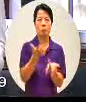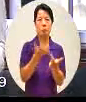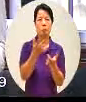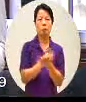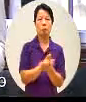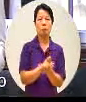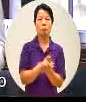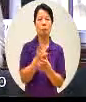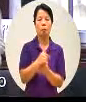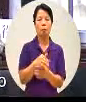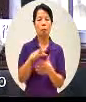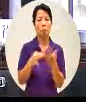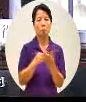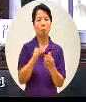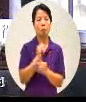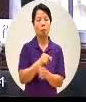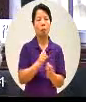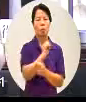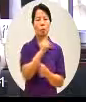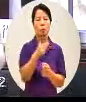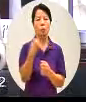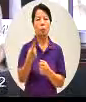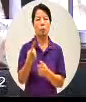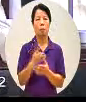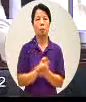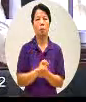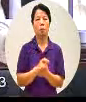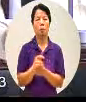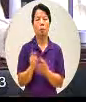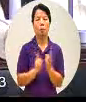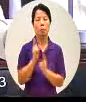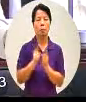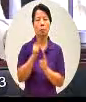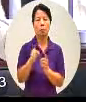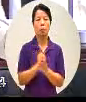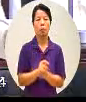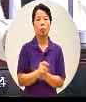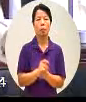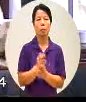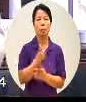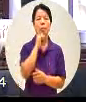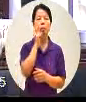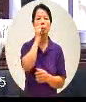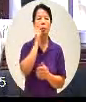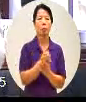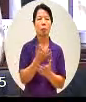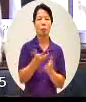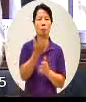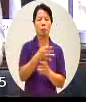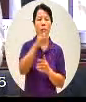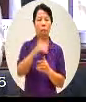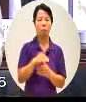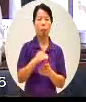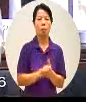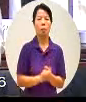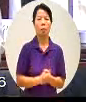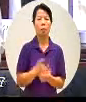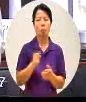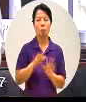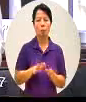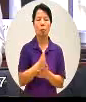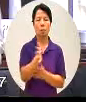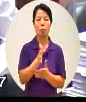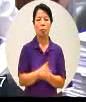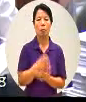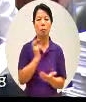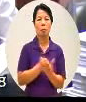的管制标准蛮低的，是 0.1 好、哦、那比那个那个钢铁业的那个烧结炉还低。 没有啦，我是问你、啊、你觉得